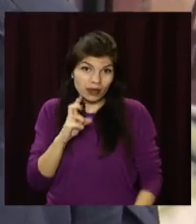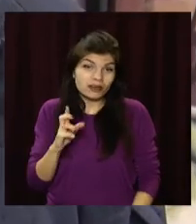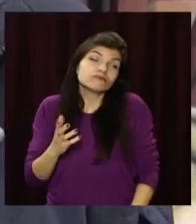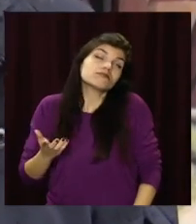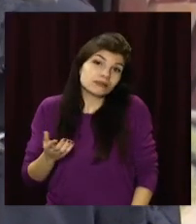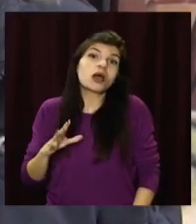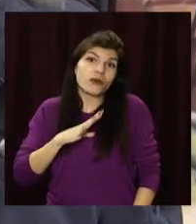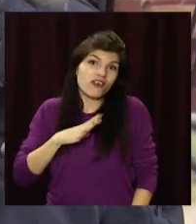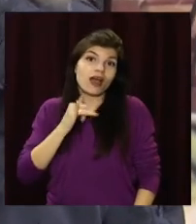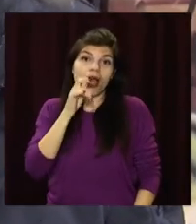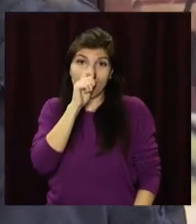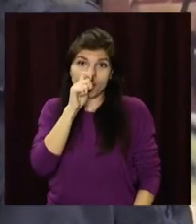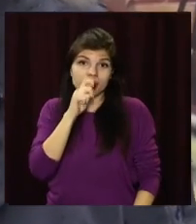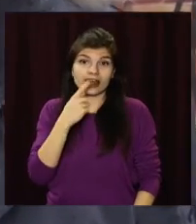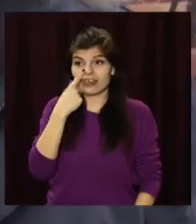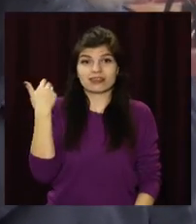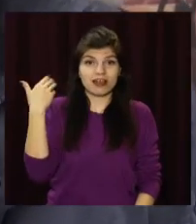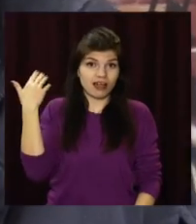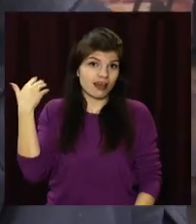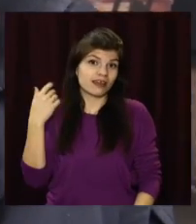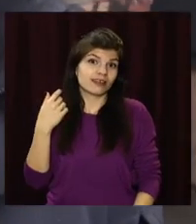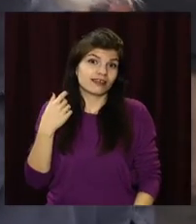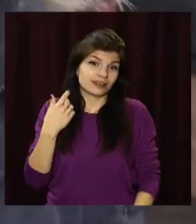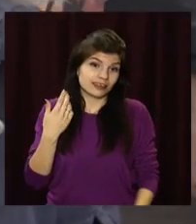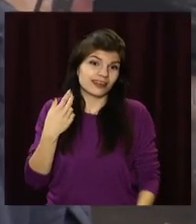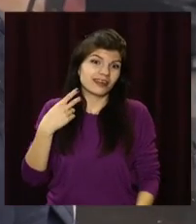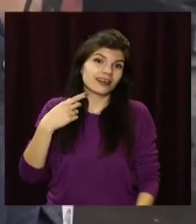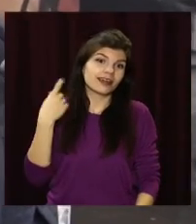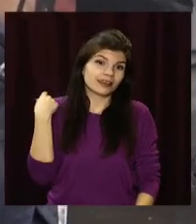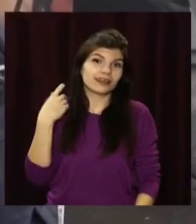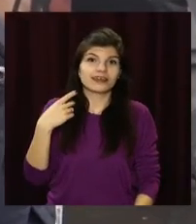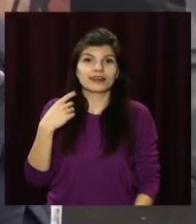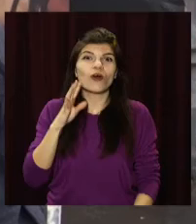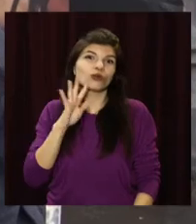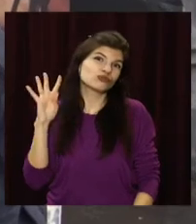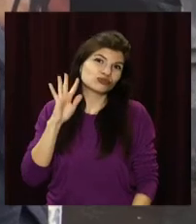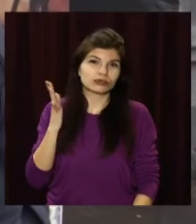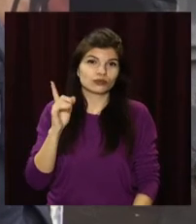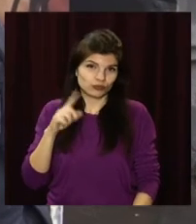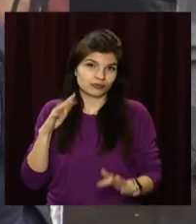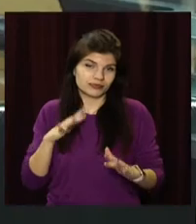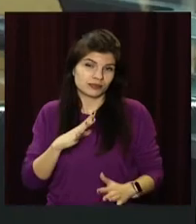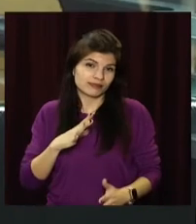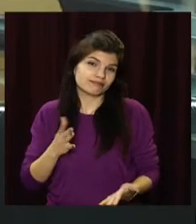бывало и в апреле снег. Совсем недавно еще был 20 или 25 апреля, года 4 назад.